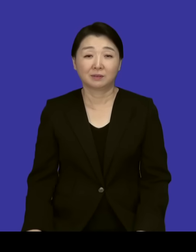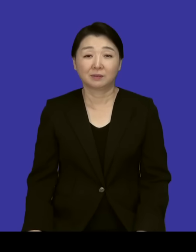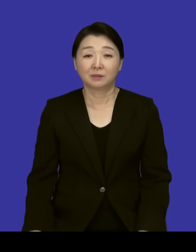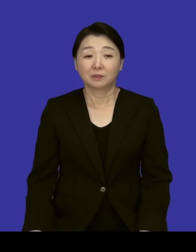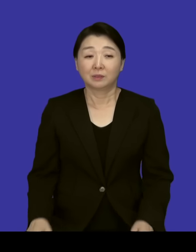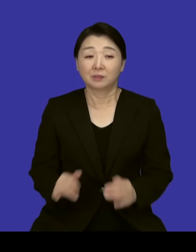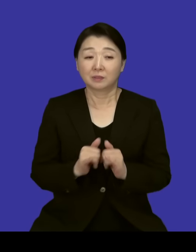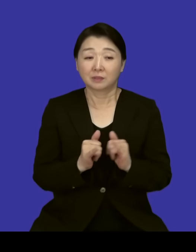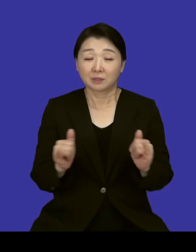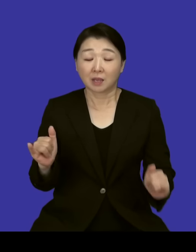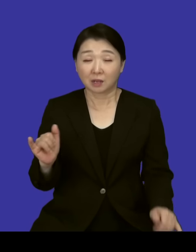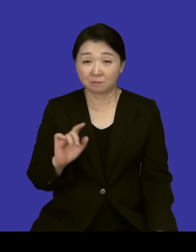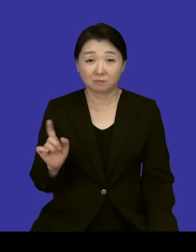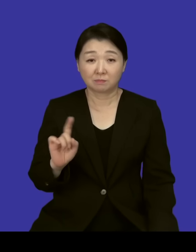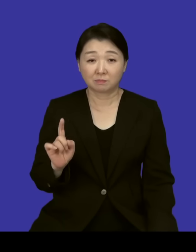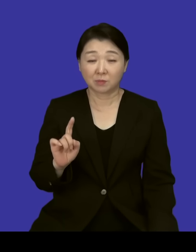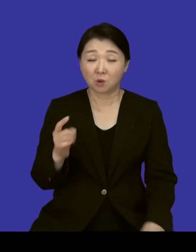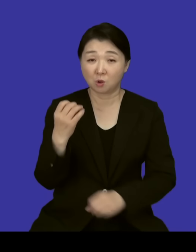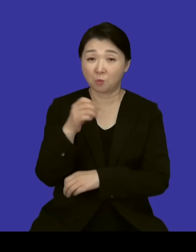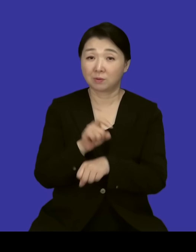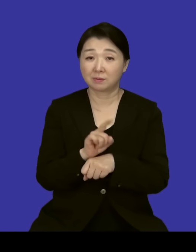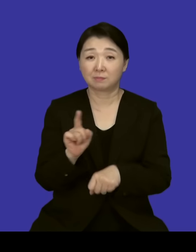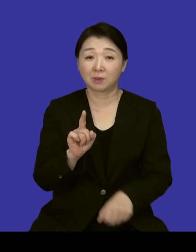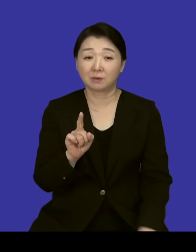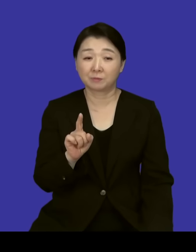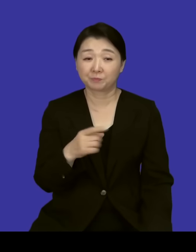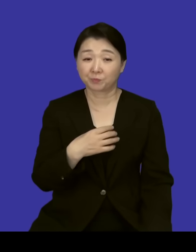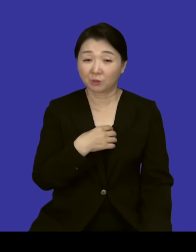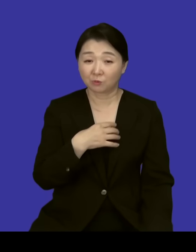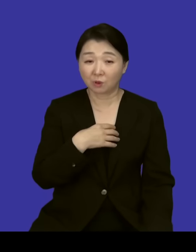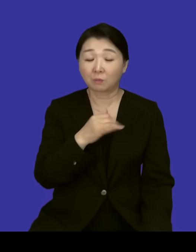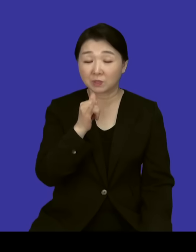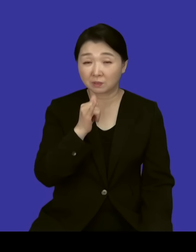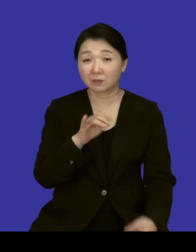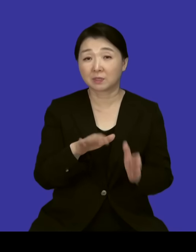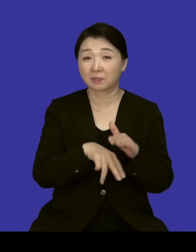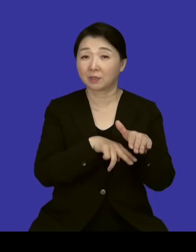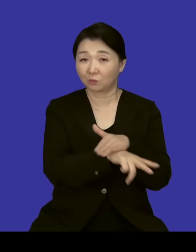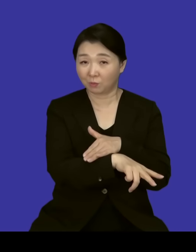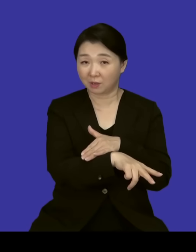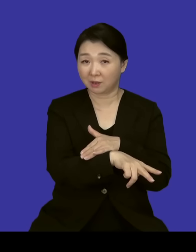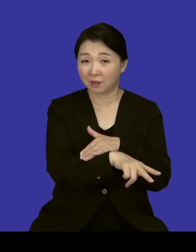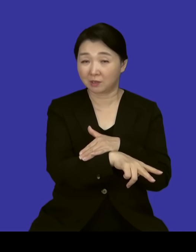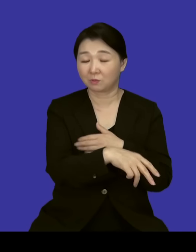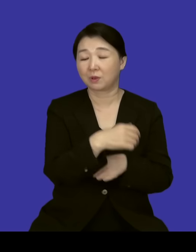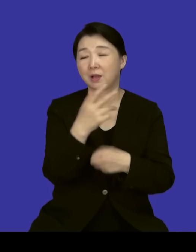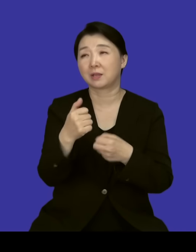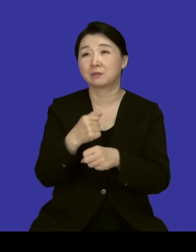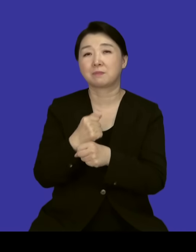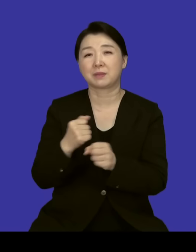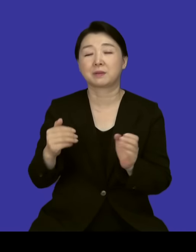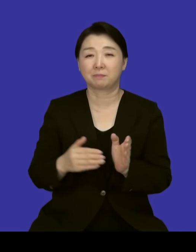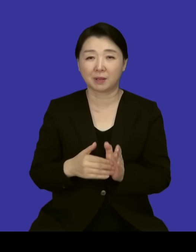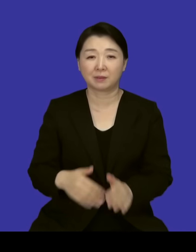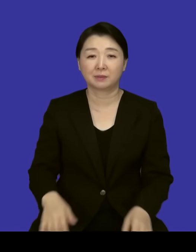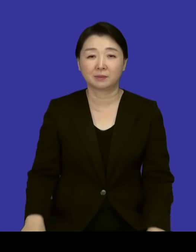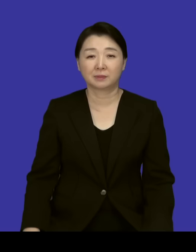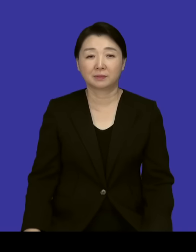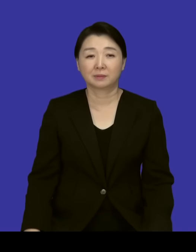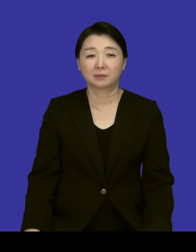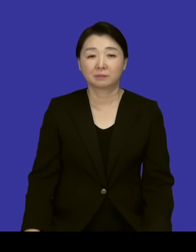우리 인간에 내재되어 있는 본능은 네. 위험이 생겼을 때 도망가도록 하나님이 DNA에 심어